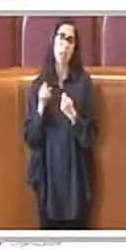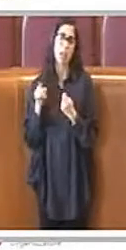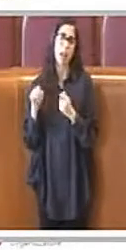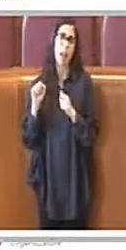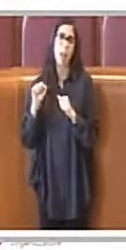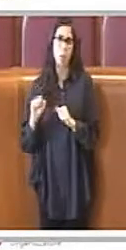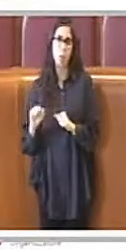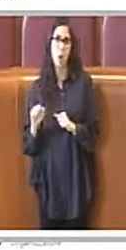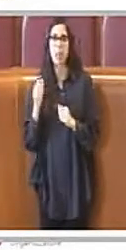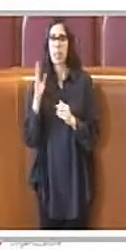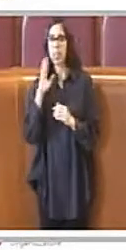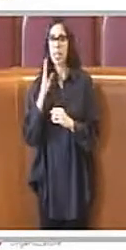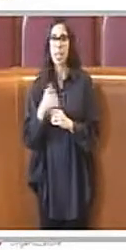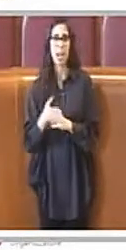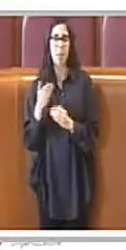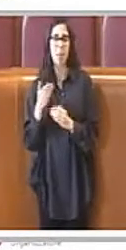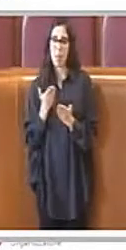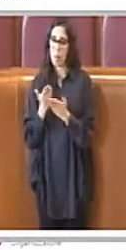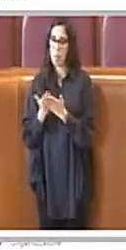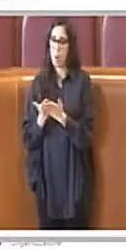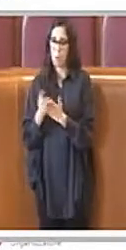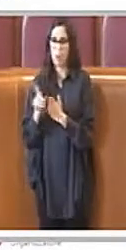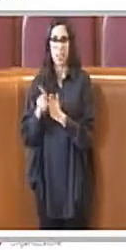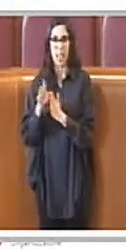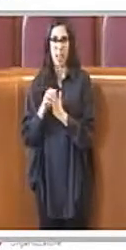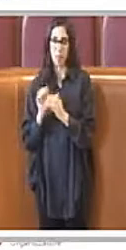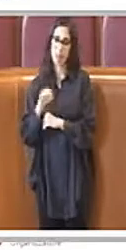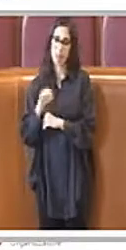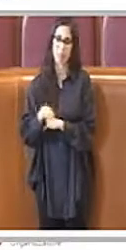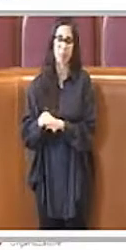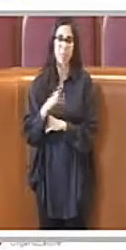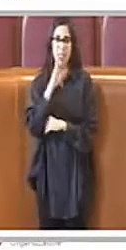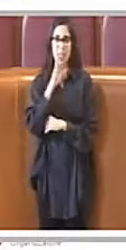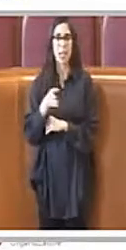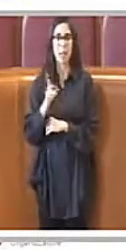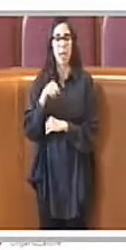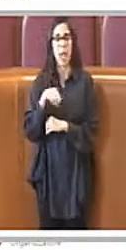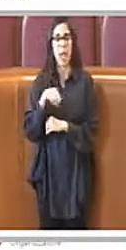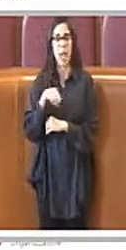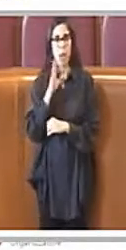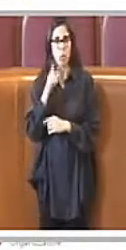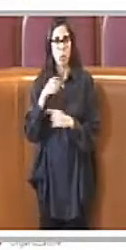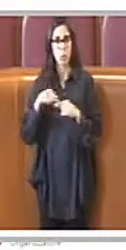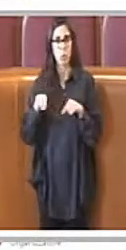mandare e trasmettere queste proposte anche alle consulte. Grazie.